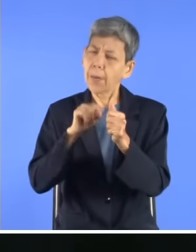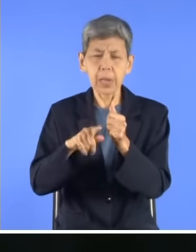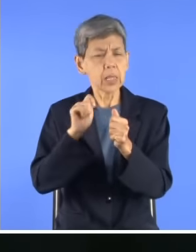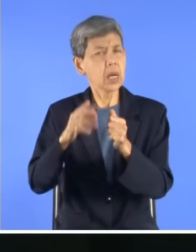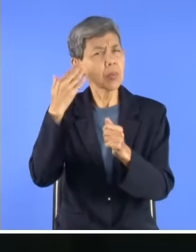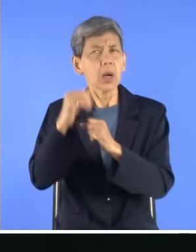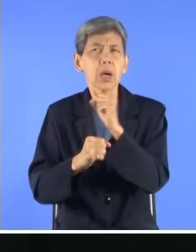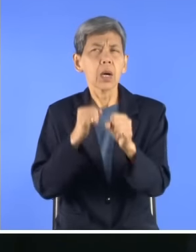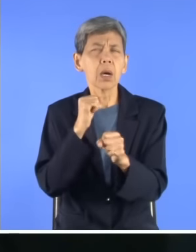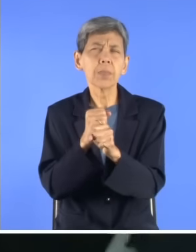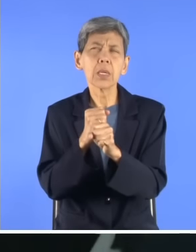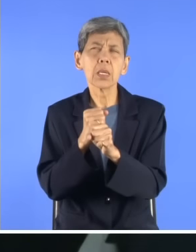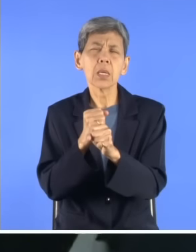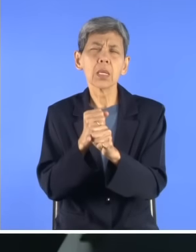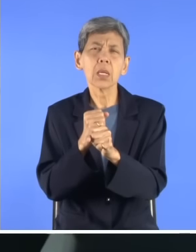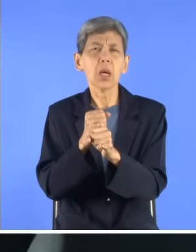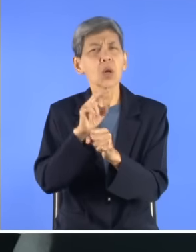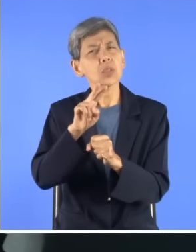ปี